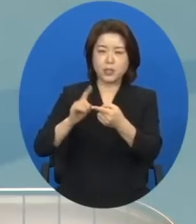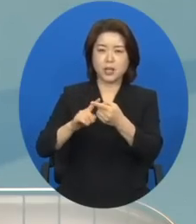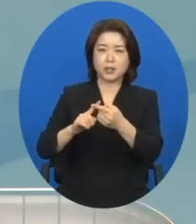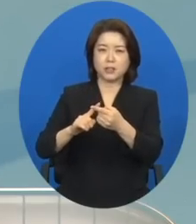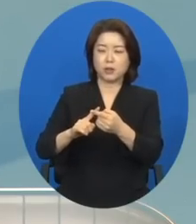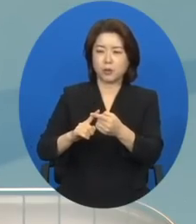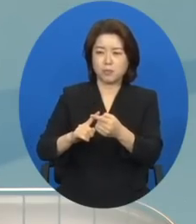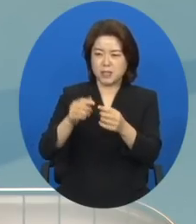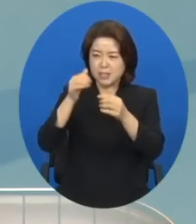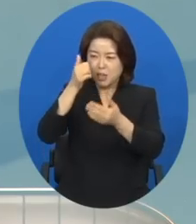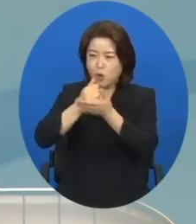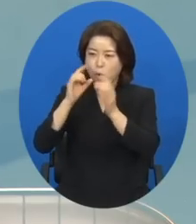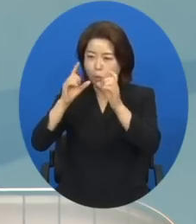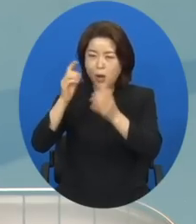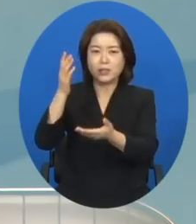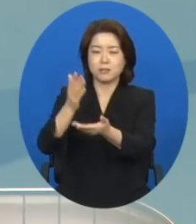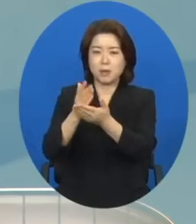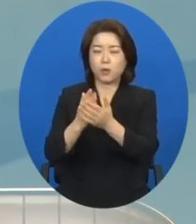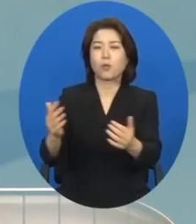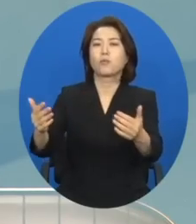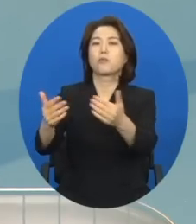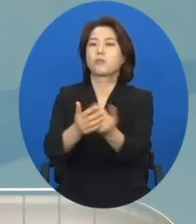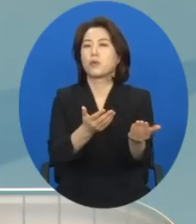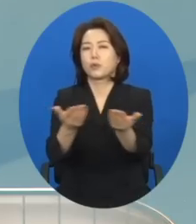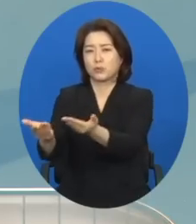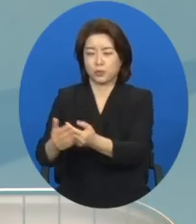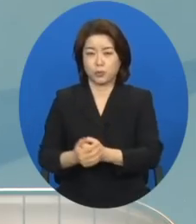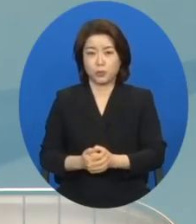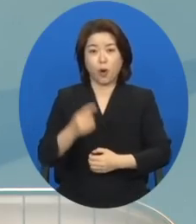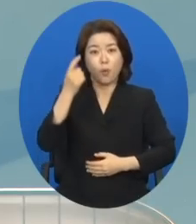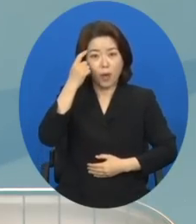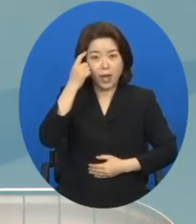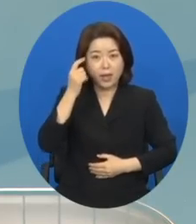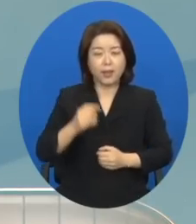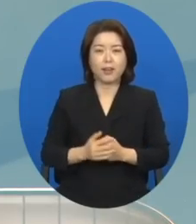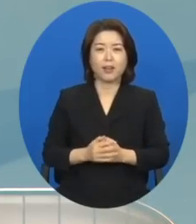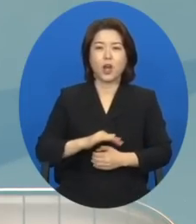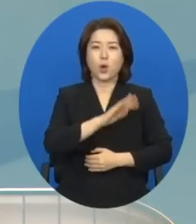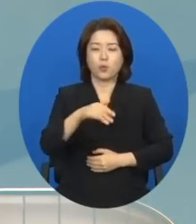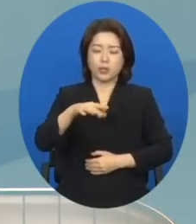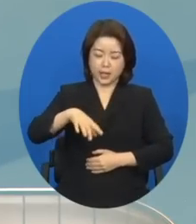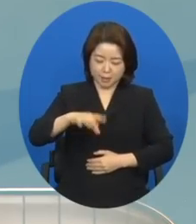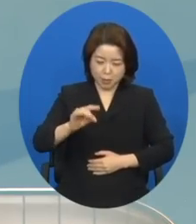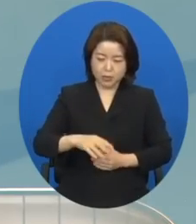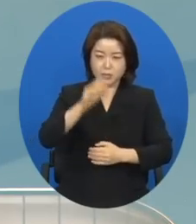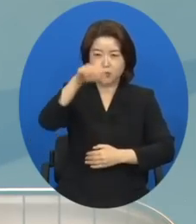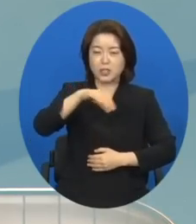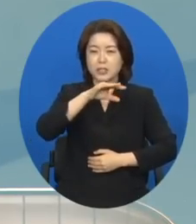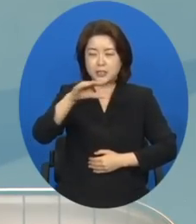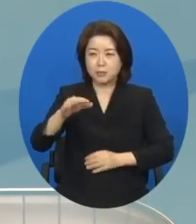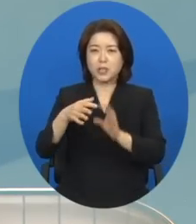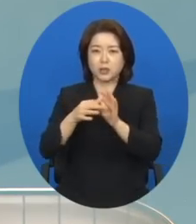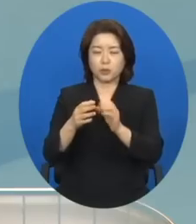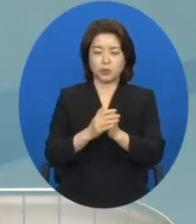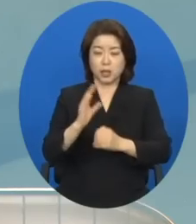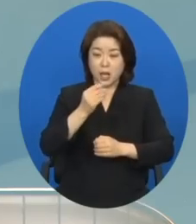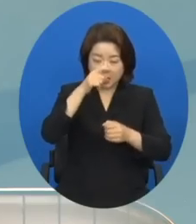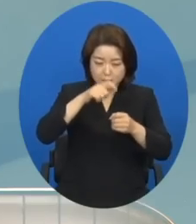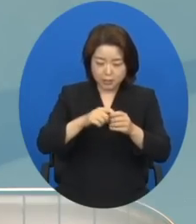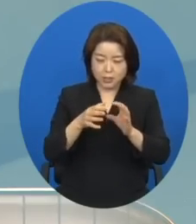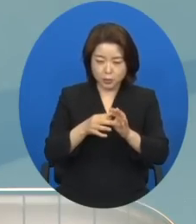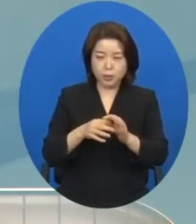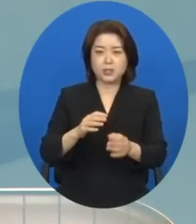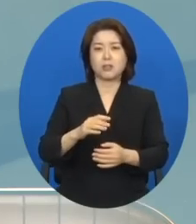것입니다. 왜 그럴까요? 이미 우리가 예수님의 그 십자가를 통해서, 성찬을 통해서 한몸이 되었기 때문에